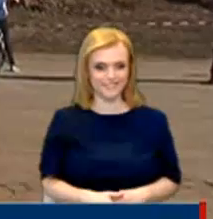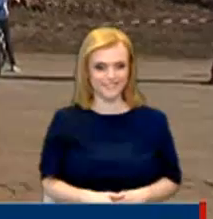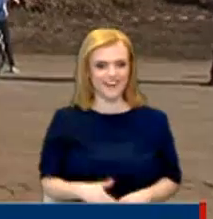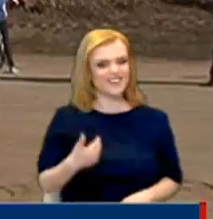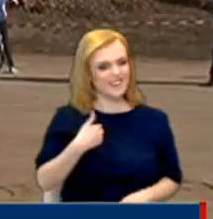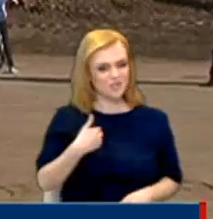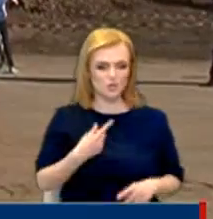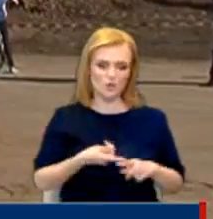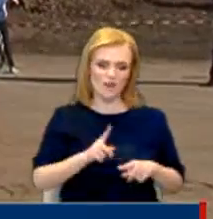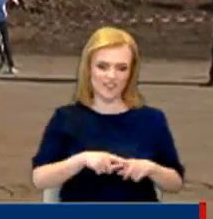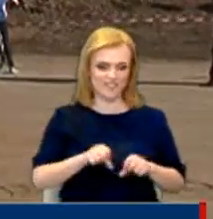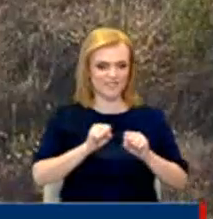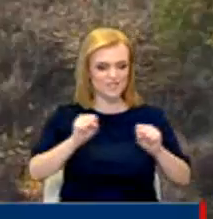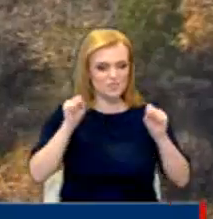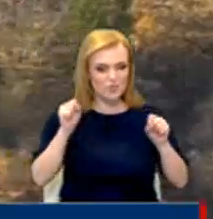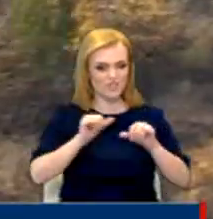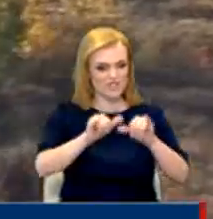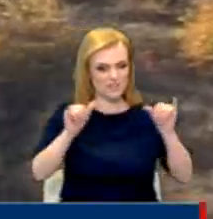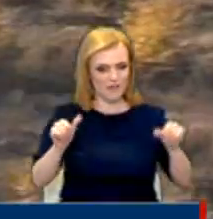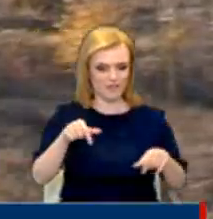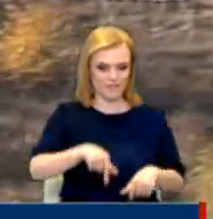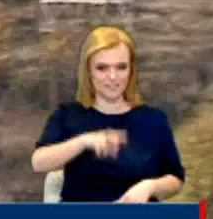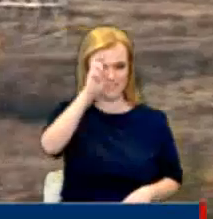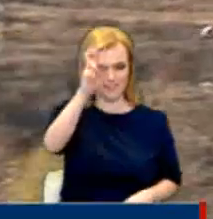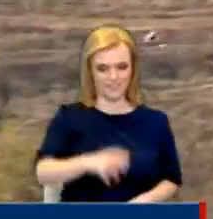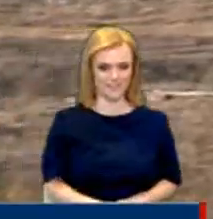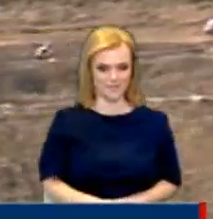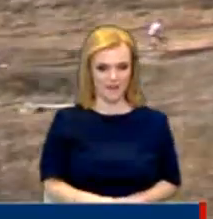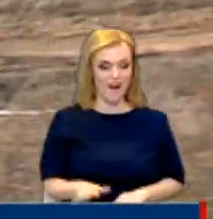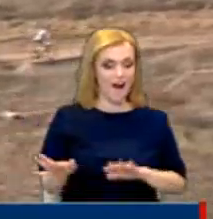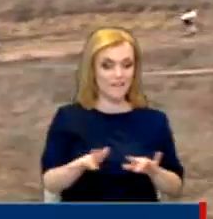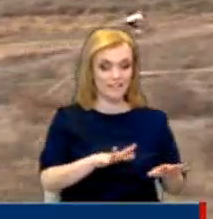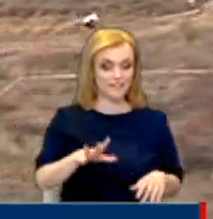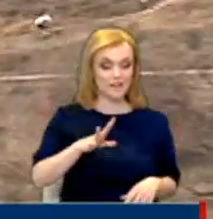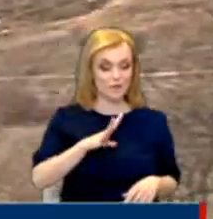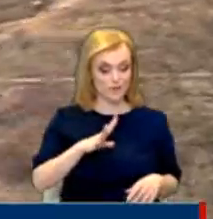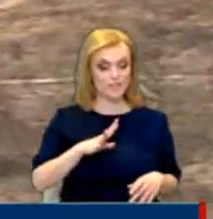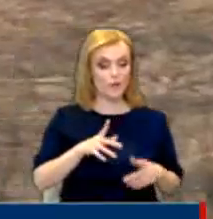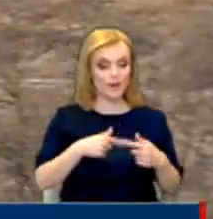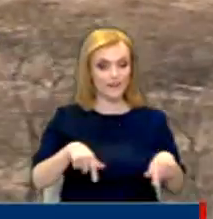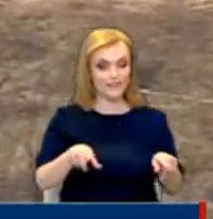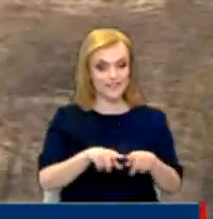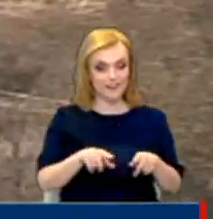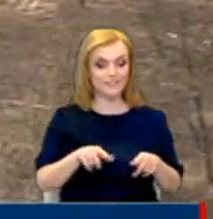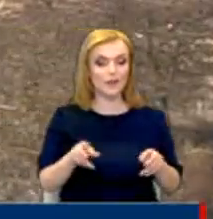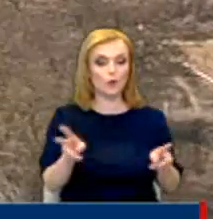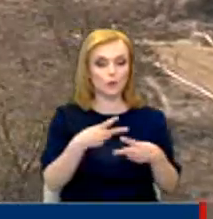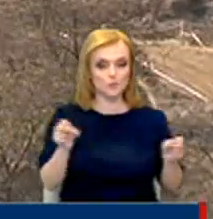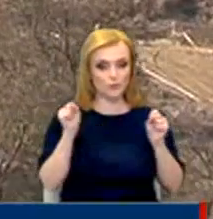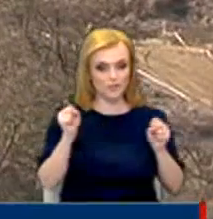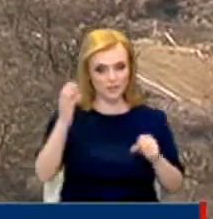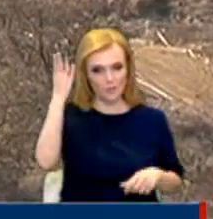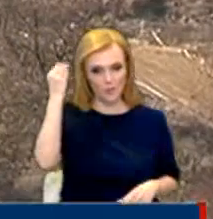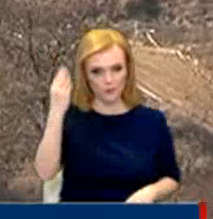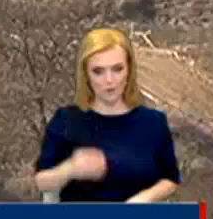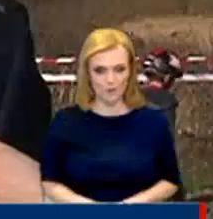чтобы этот вид спорта развивался в нашей стране. Evenimentul a fost organizat de Federația de Ciclism din Republica Moldova în încercarea de a promova